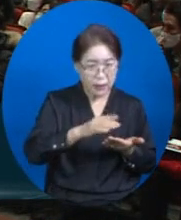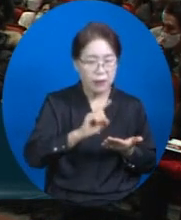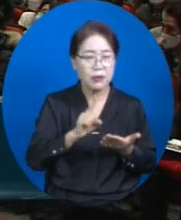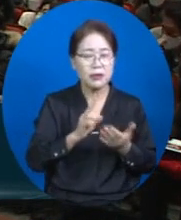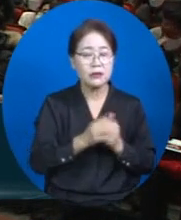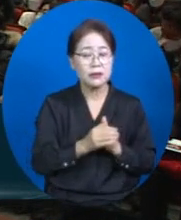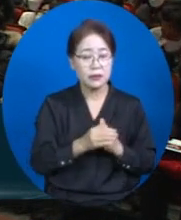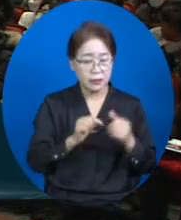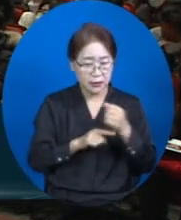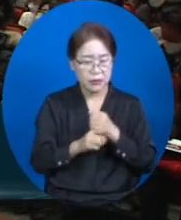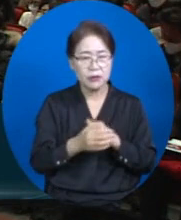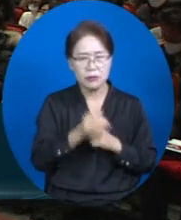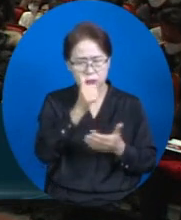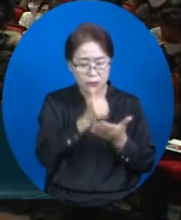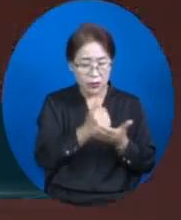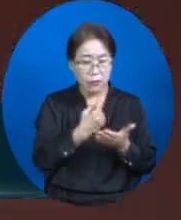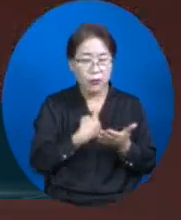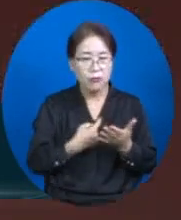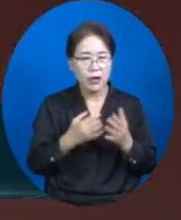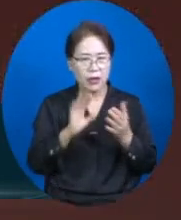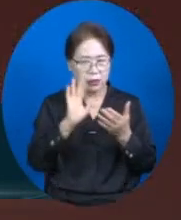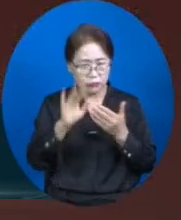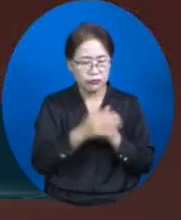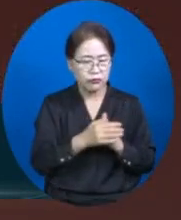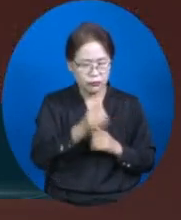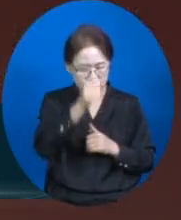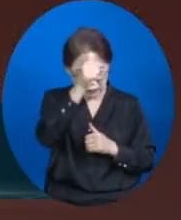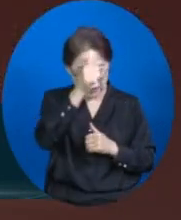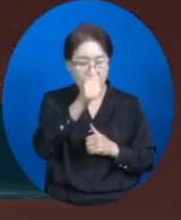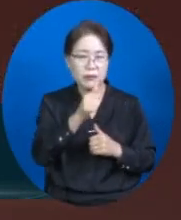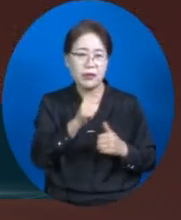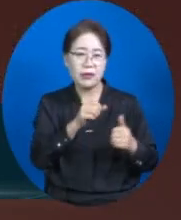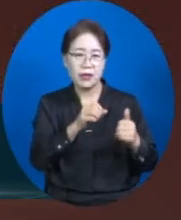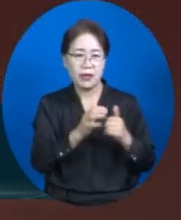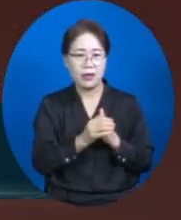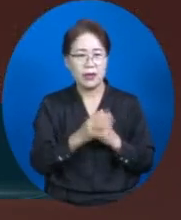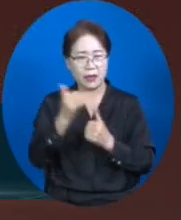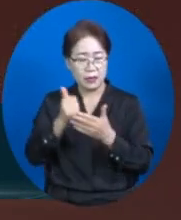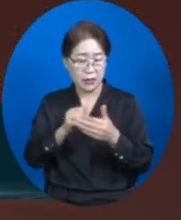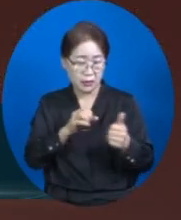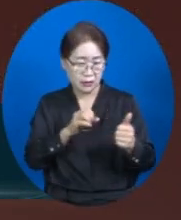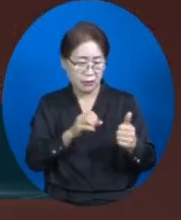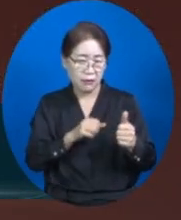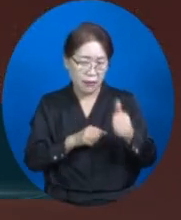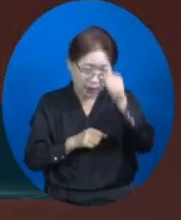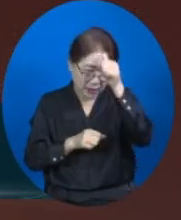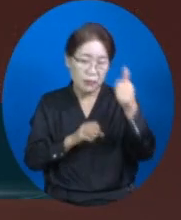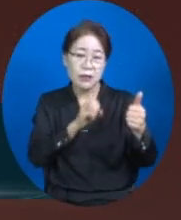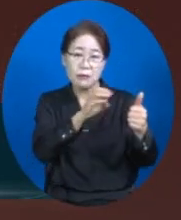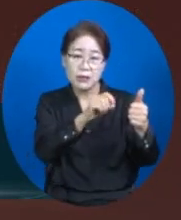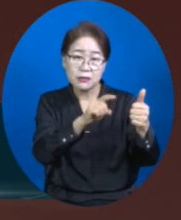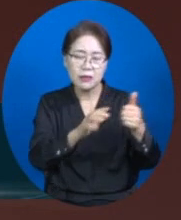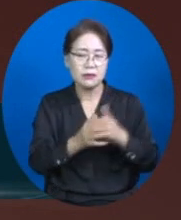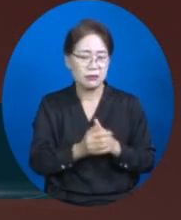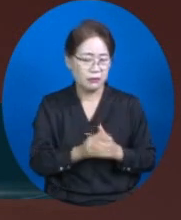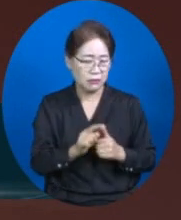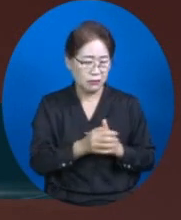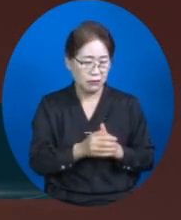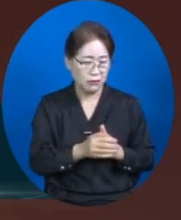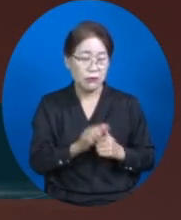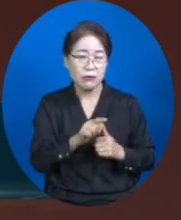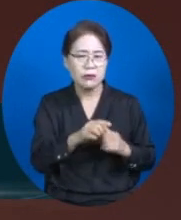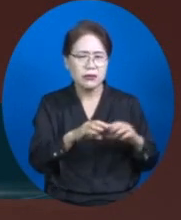여러분이 말씀은 범죄한 직후에 하나님께서 아담에게 하신 말씀을 인용한 것인데 그때 하나님이 이렇게 말씀하셨어요 너를